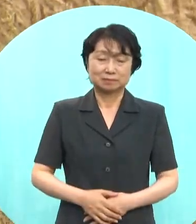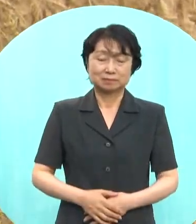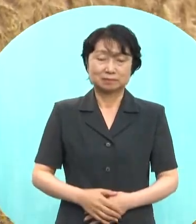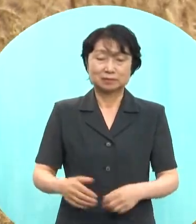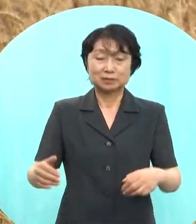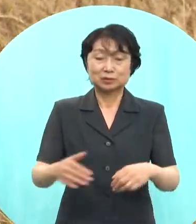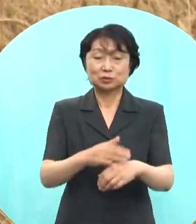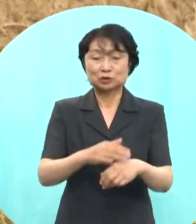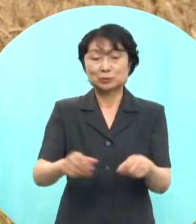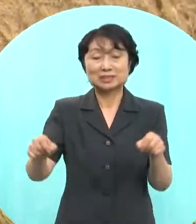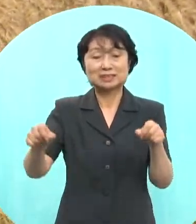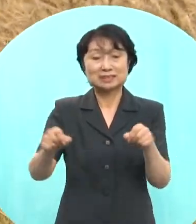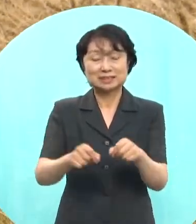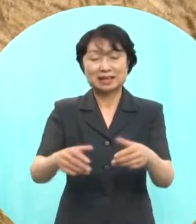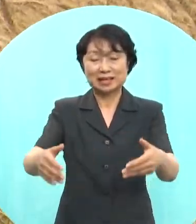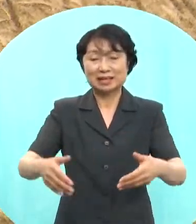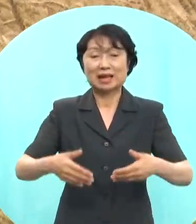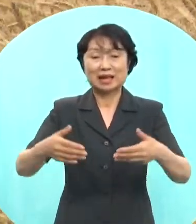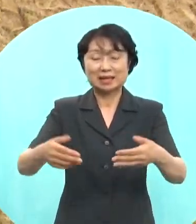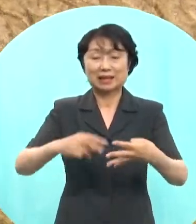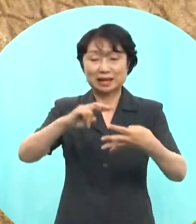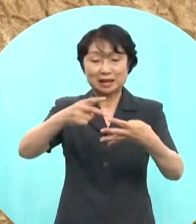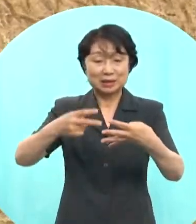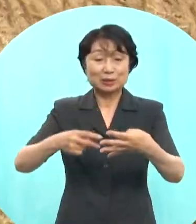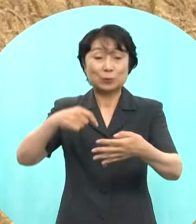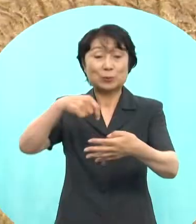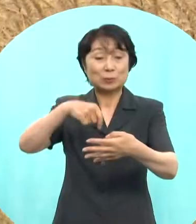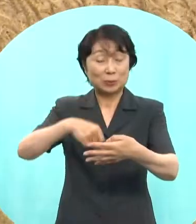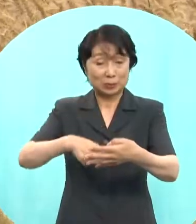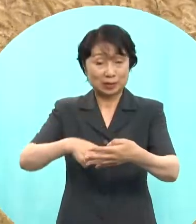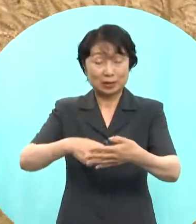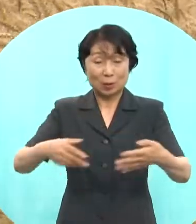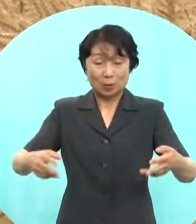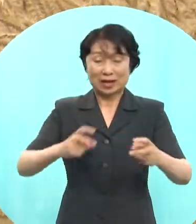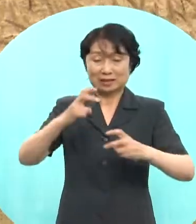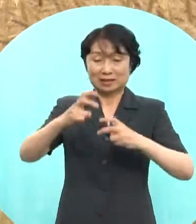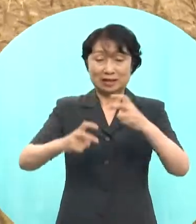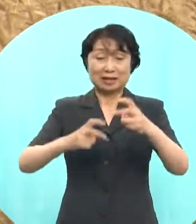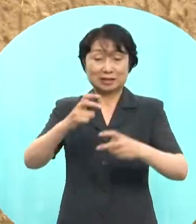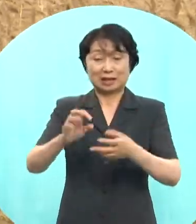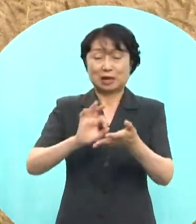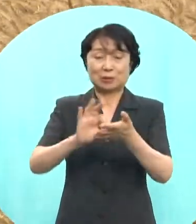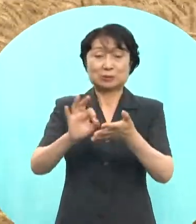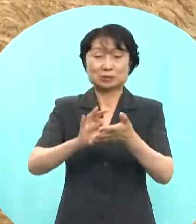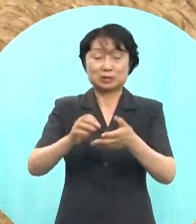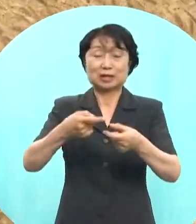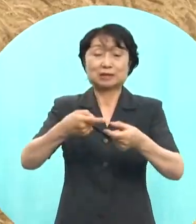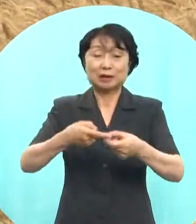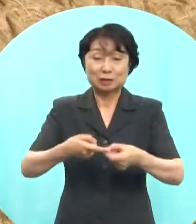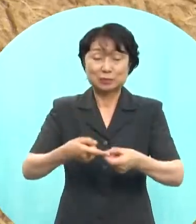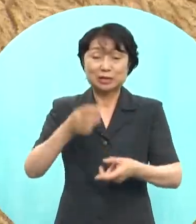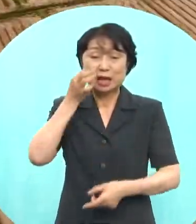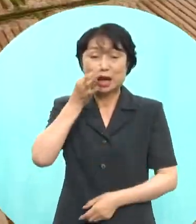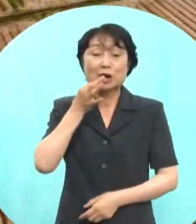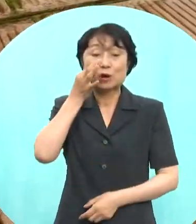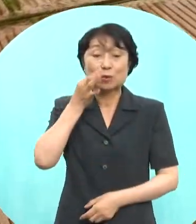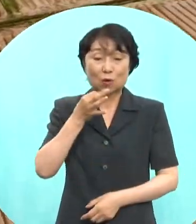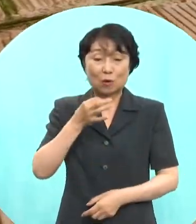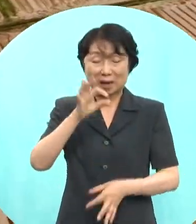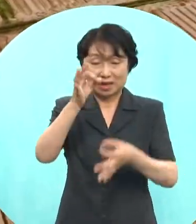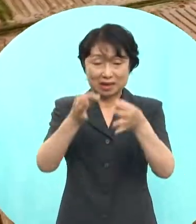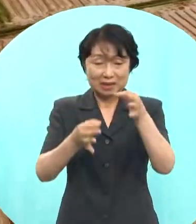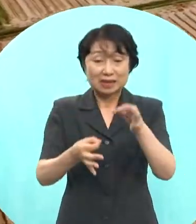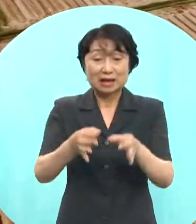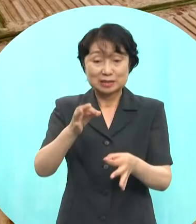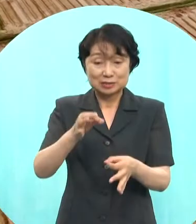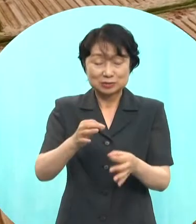瀬戸内海に面した温暖な気候の中で大型機械を活用した麦や米、大豆を